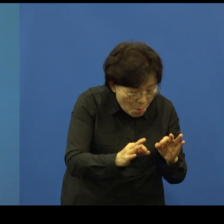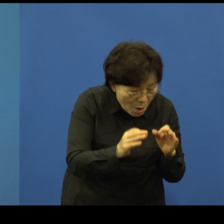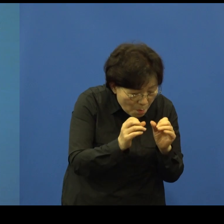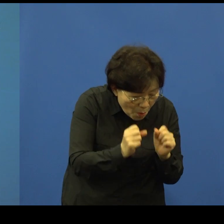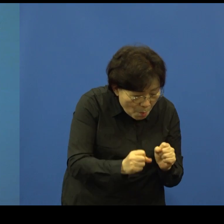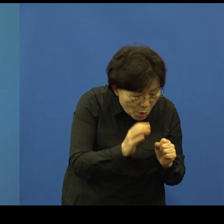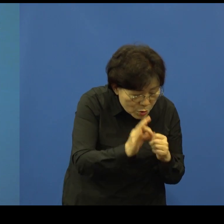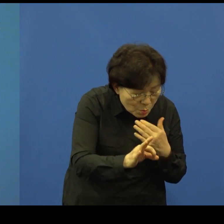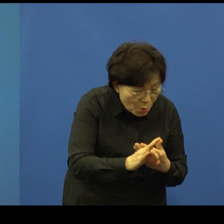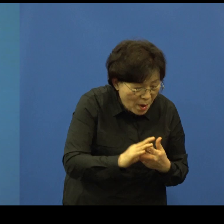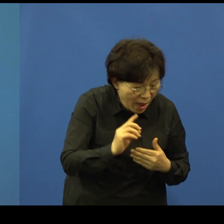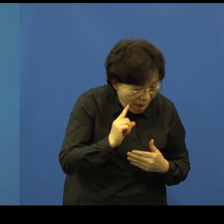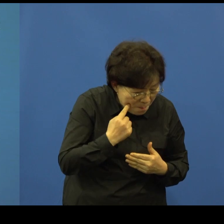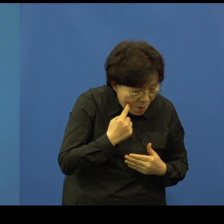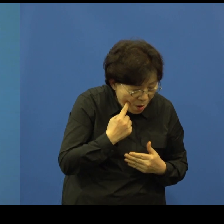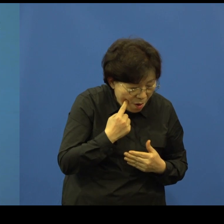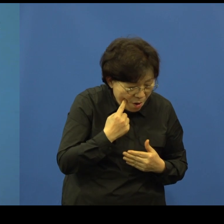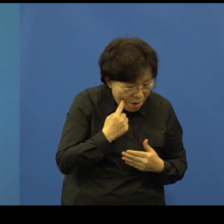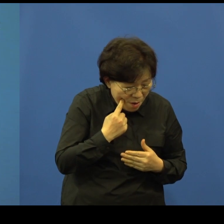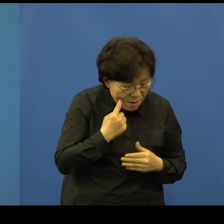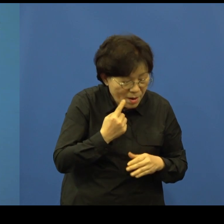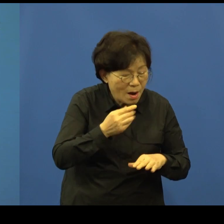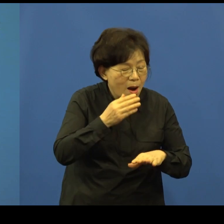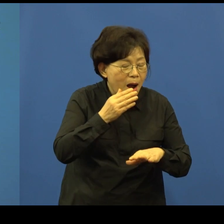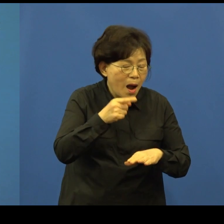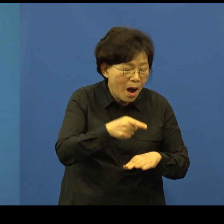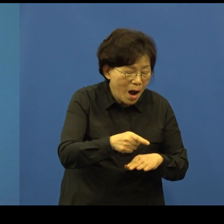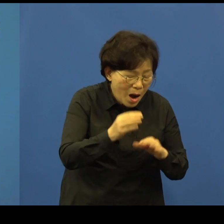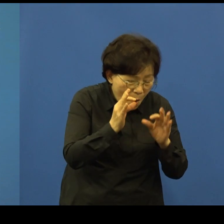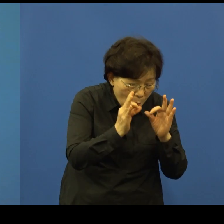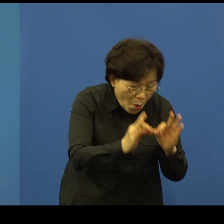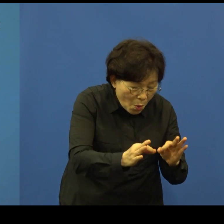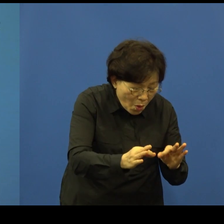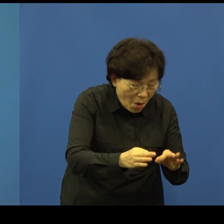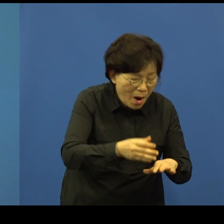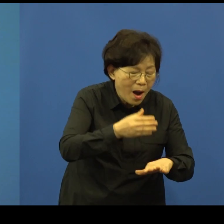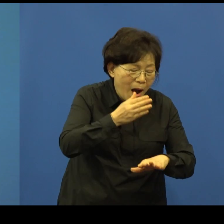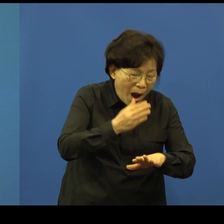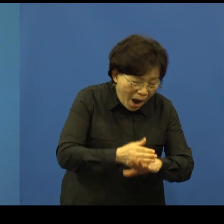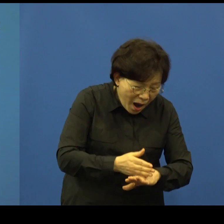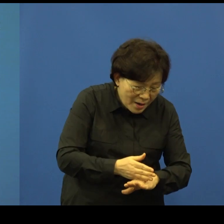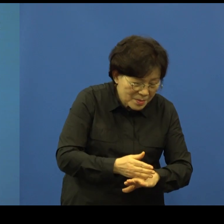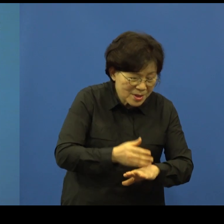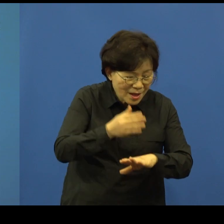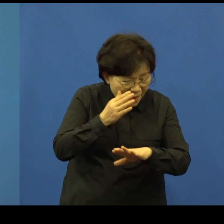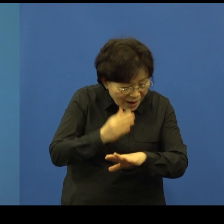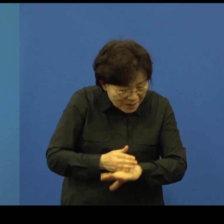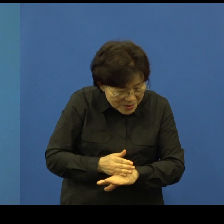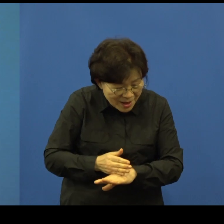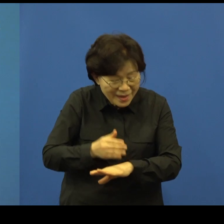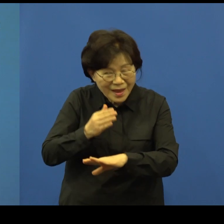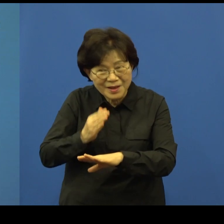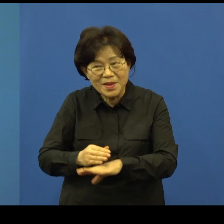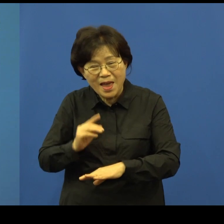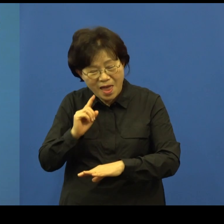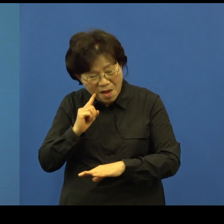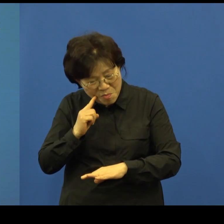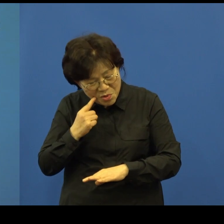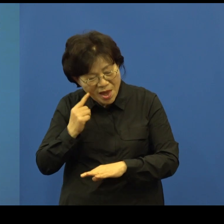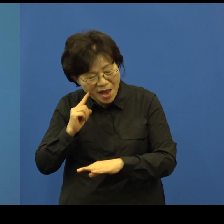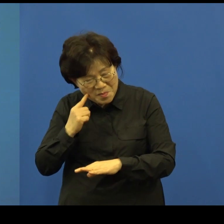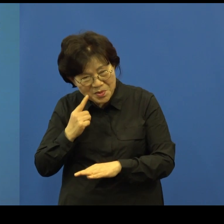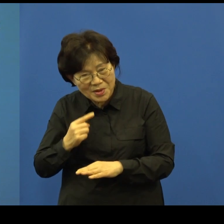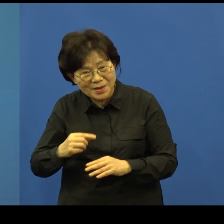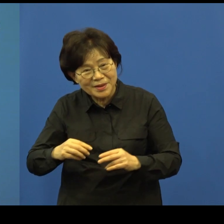그게 감사가 일어나는 거죠. 계속 지켜보면, 머물러 있으면 감사가 일어나는 거예요. 여러분 옆에 있는